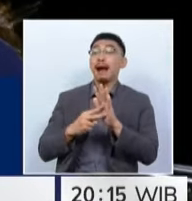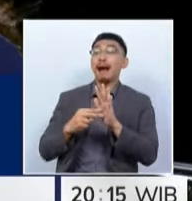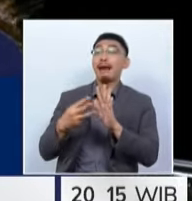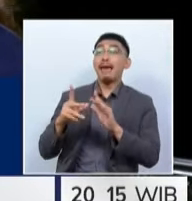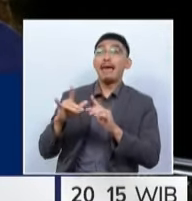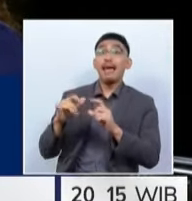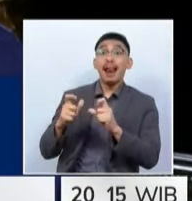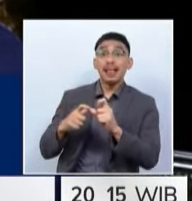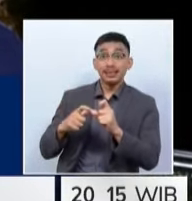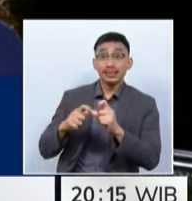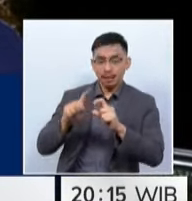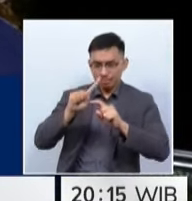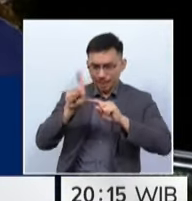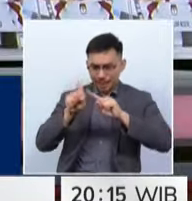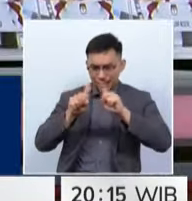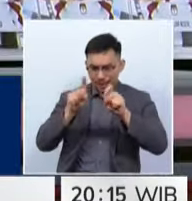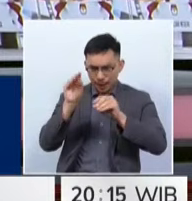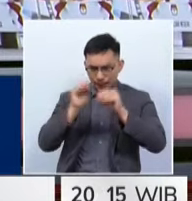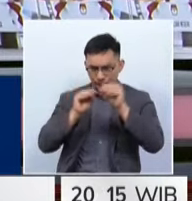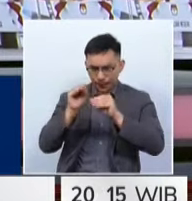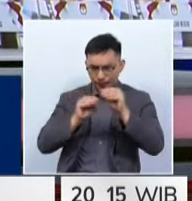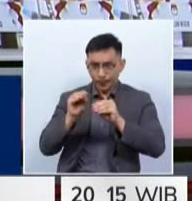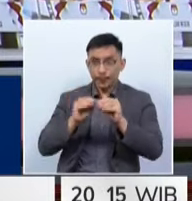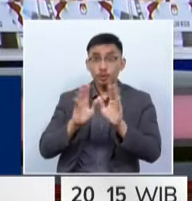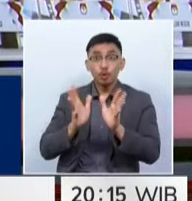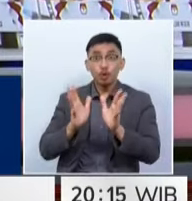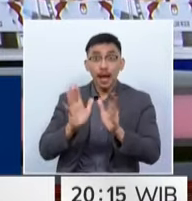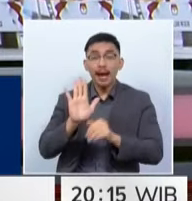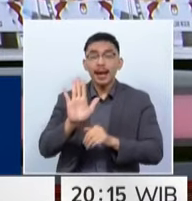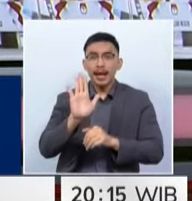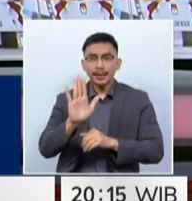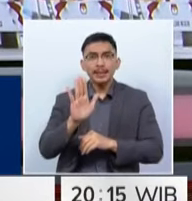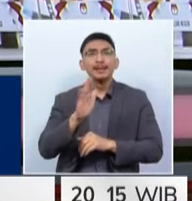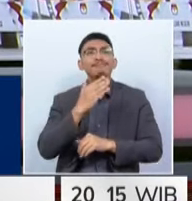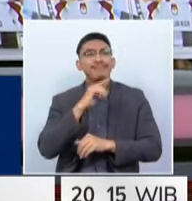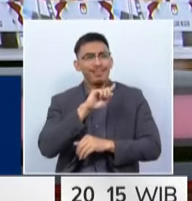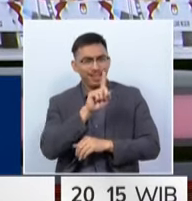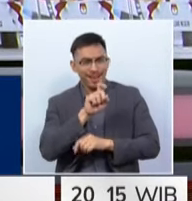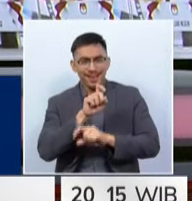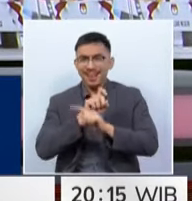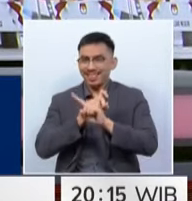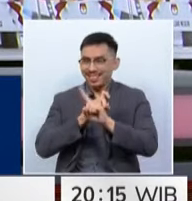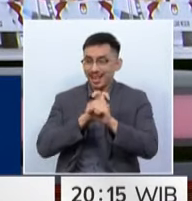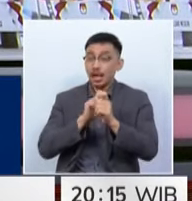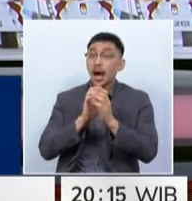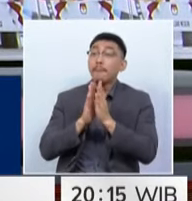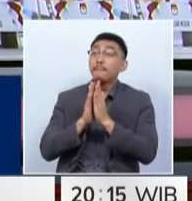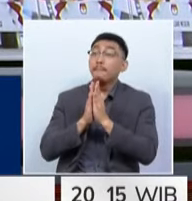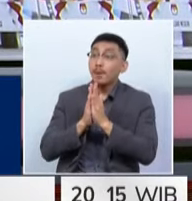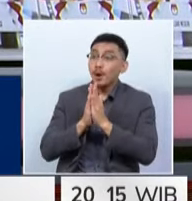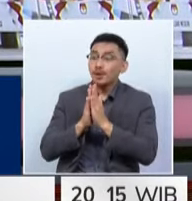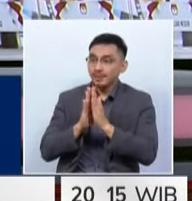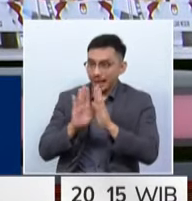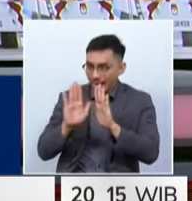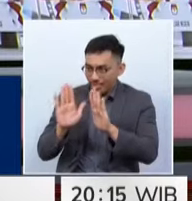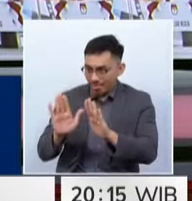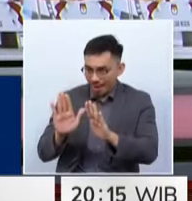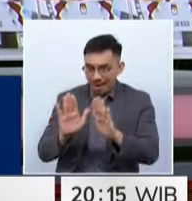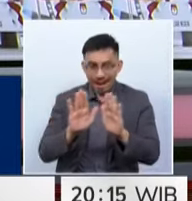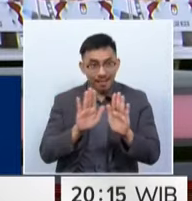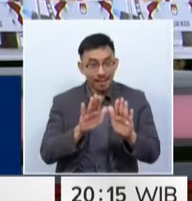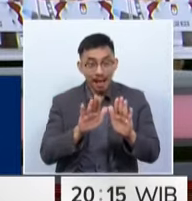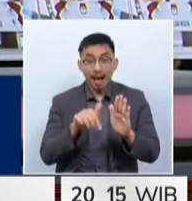sebelum itu kami Ingatkan sekali lagi para hadirin Dimohon untuk tenang dan supaya acara ini dapat